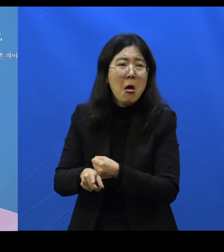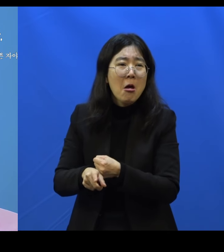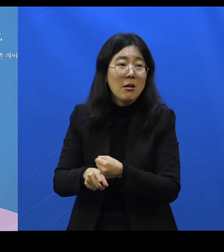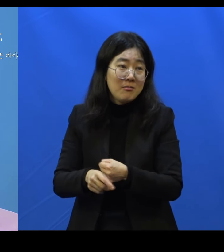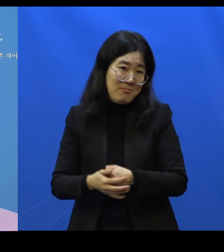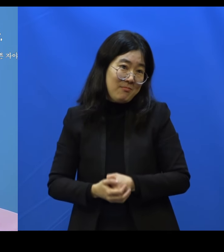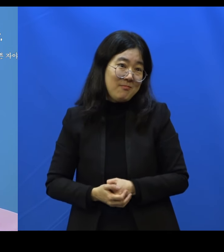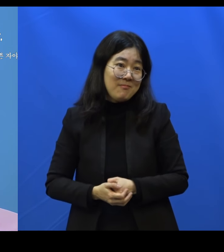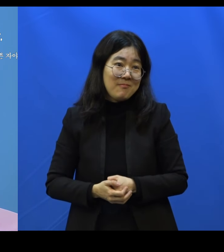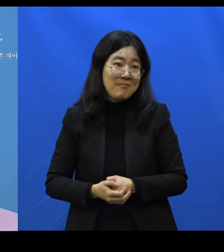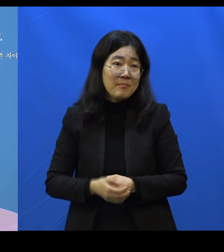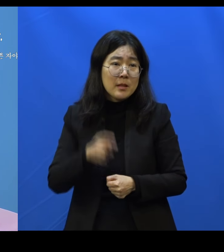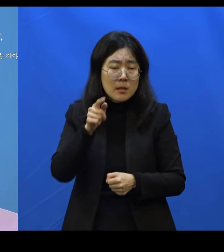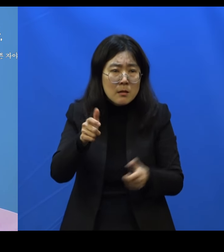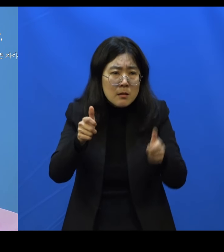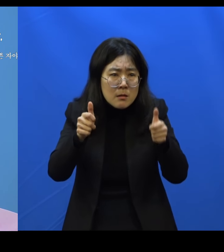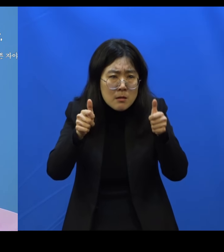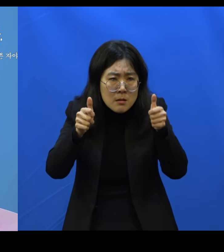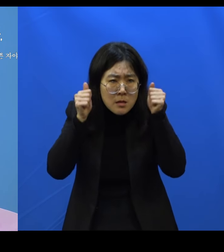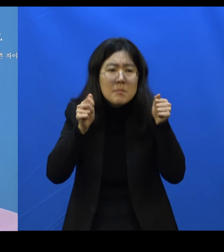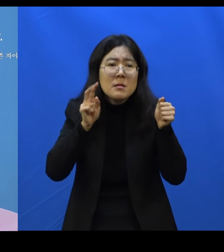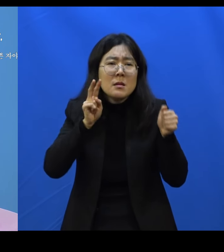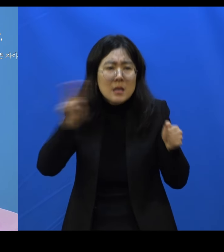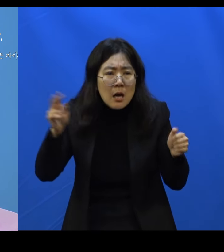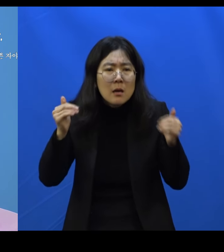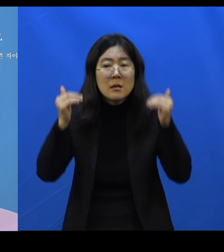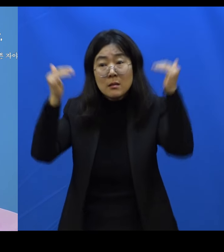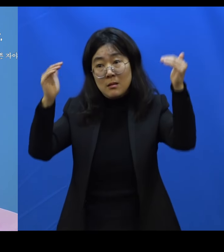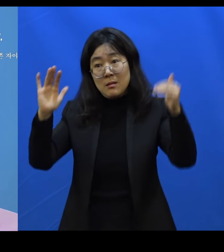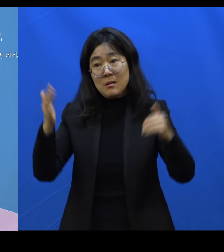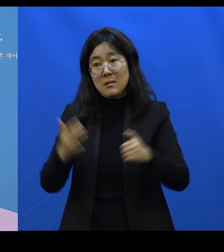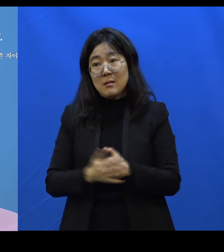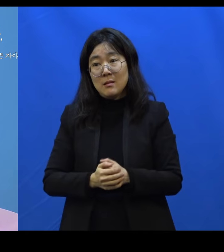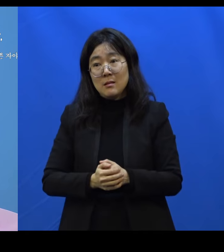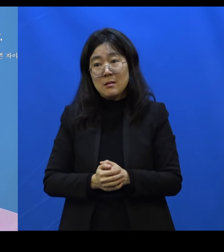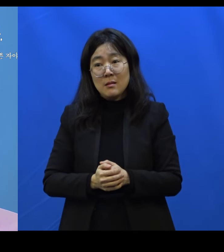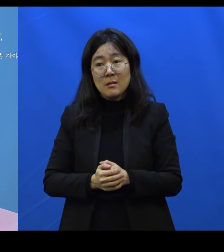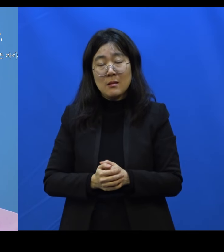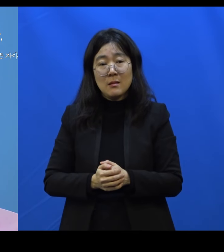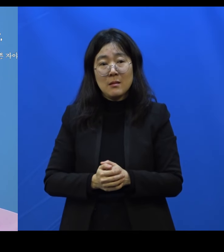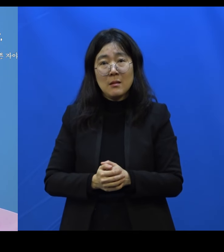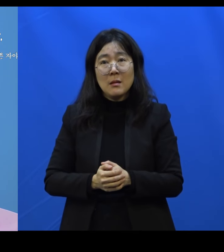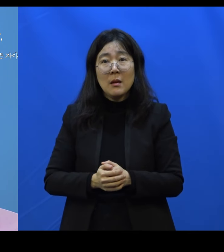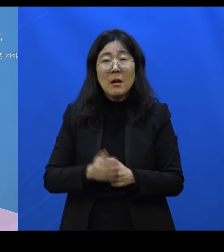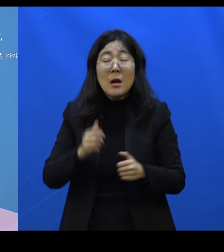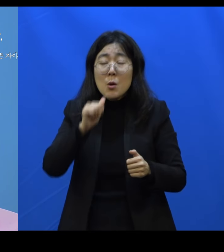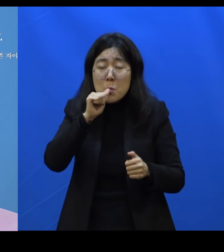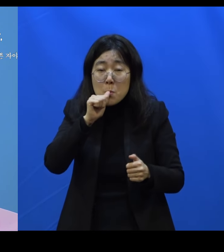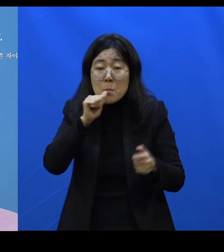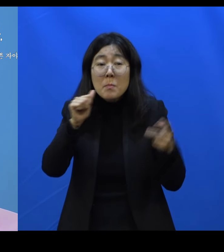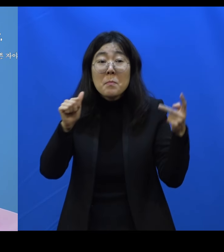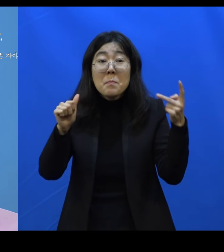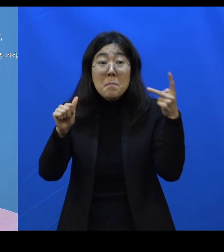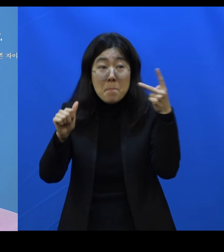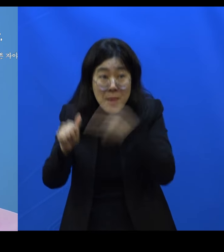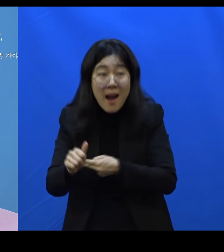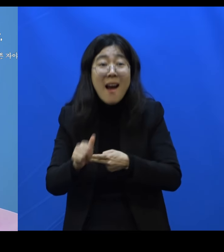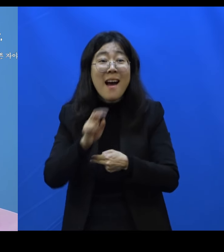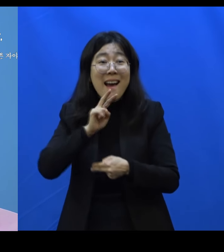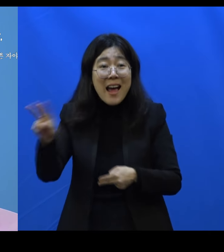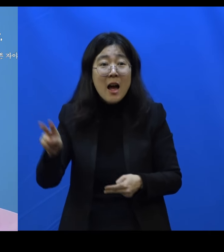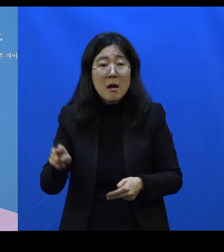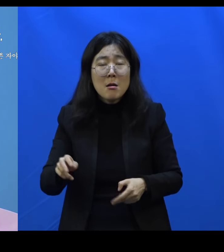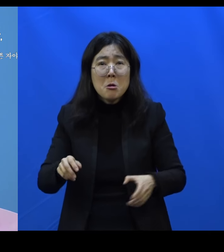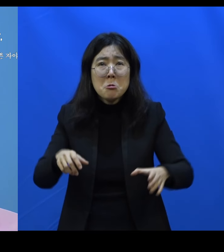여러분, 근데 그 단계가 지나야 성장기가 오는 거예요. 젖병을 떼고 난 다음에 이제 스스로,